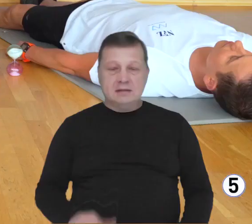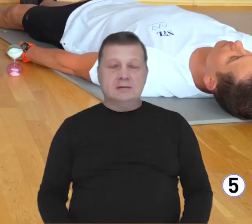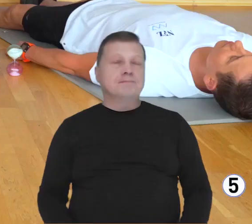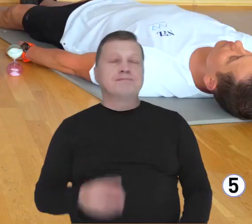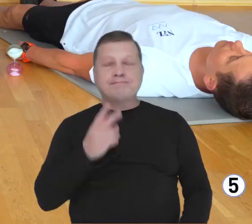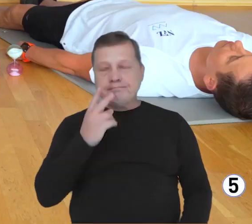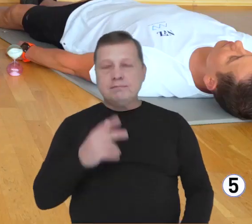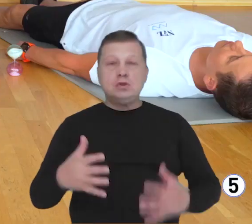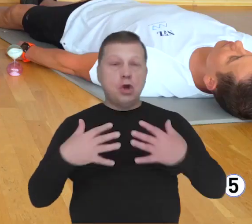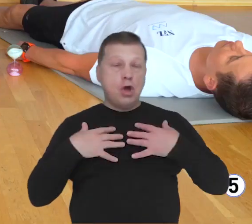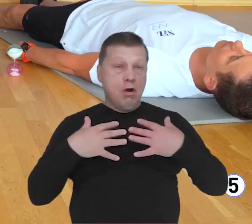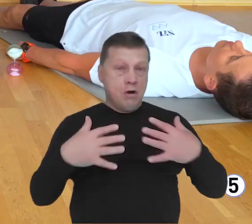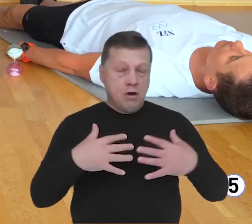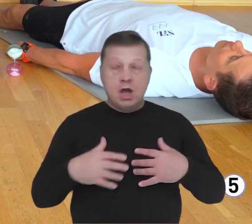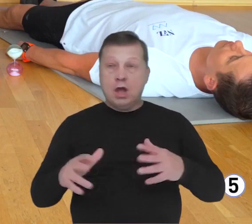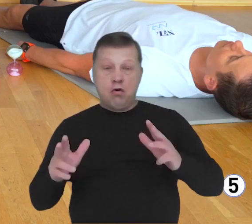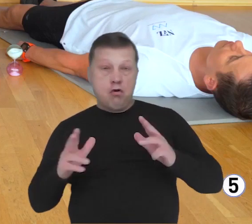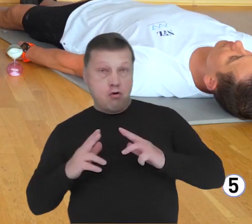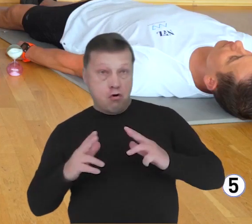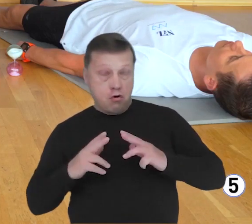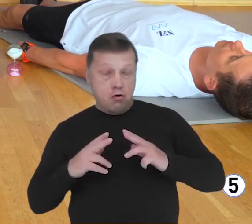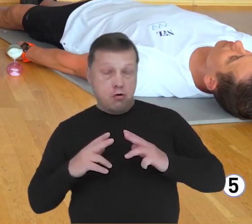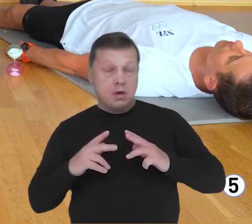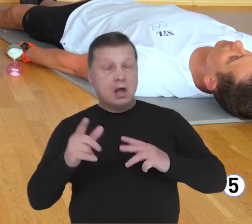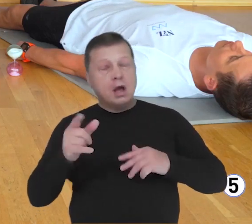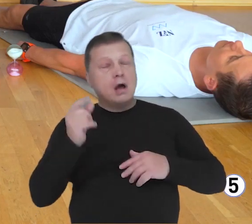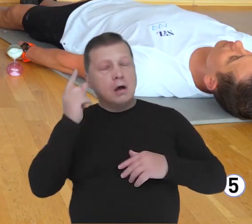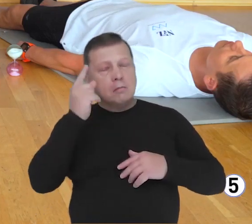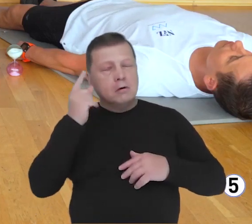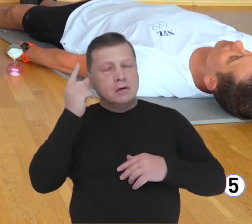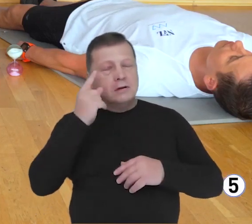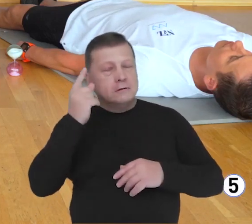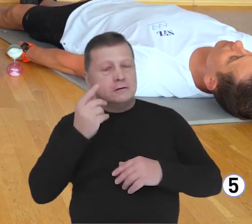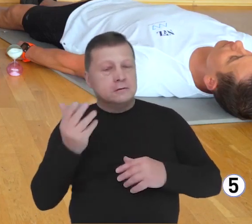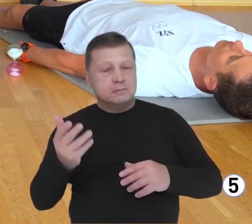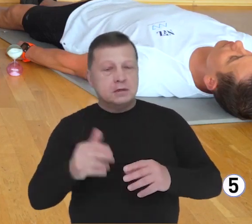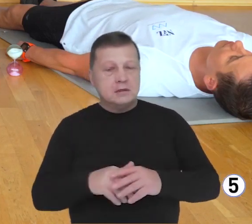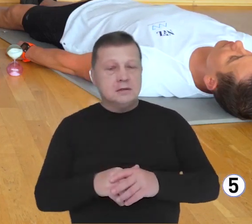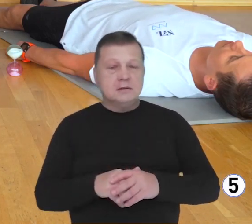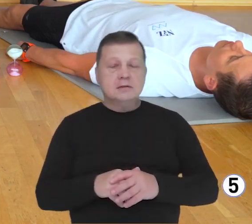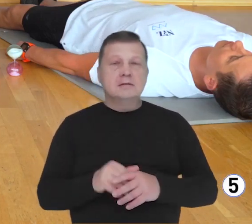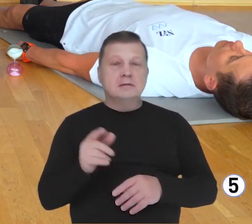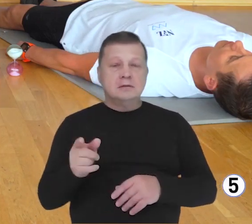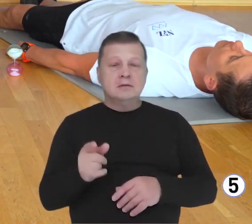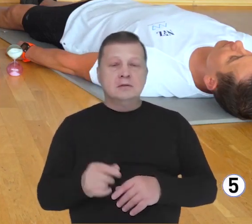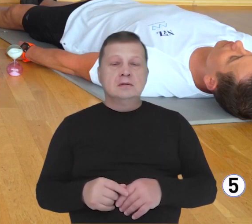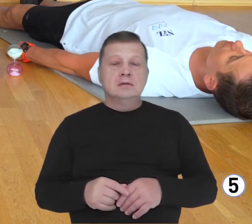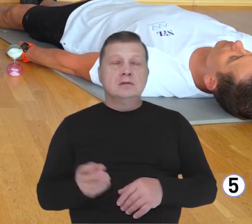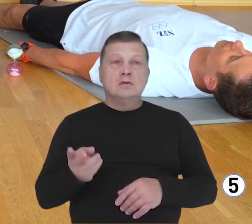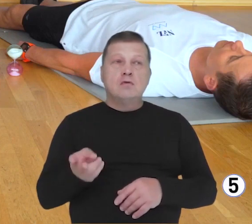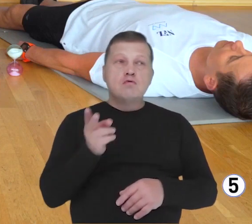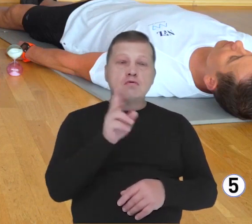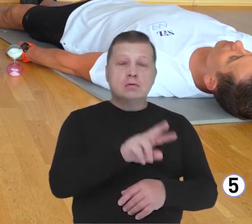wyobraźni, oddychając, odpoczywając, spróbowali wyobrazić sobie, co znajduje się